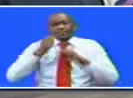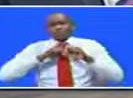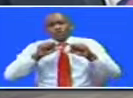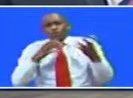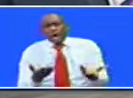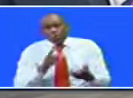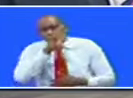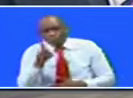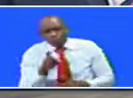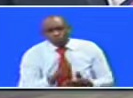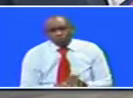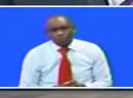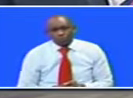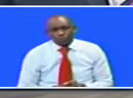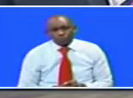vipi?